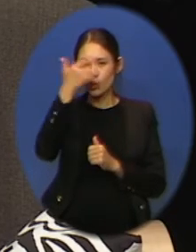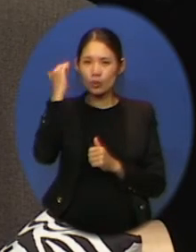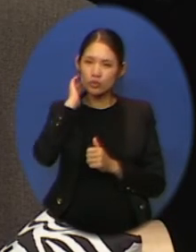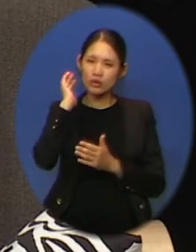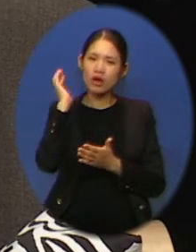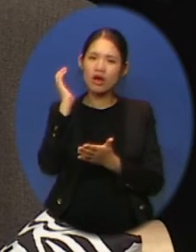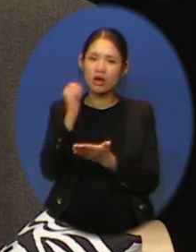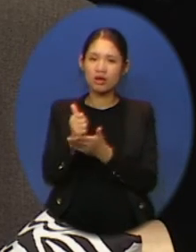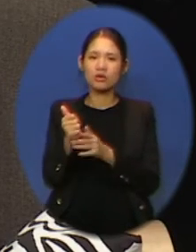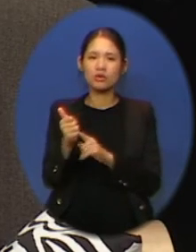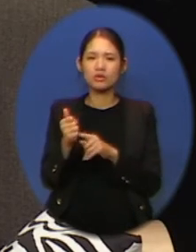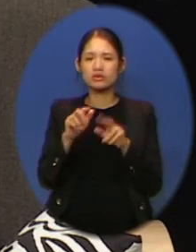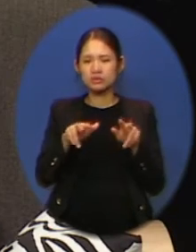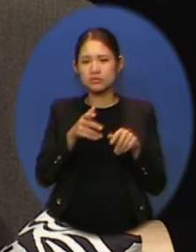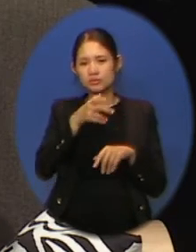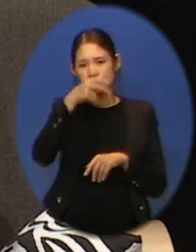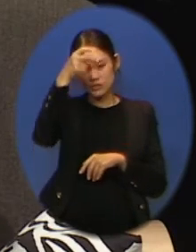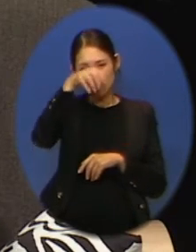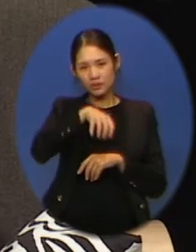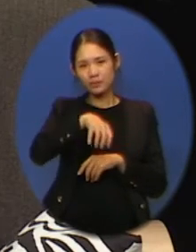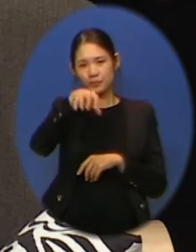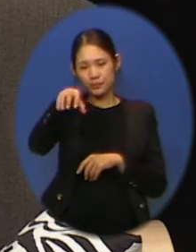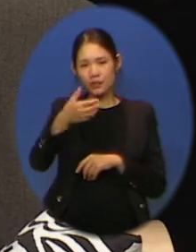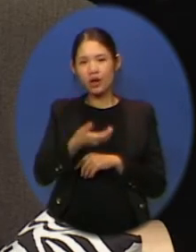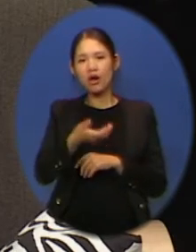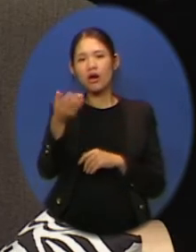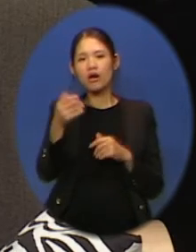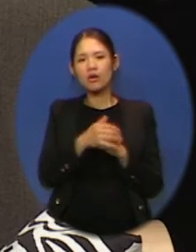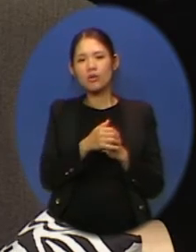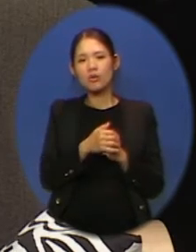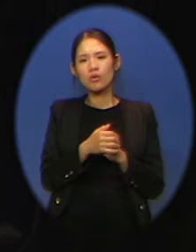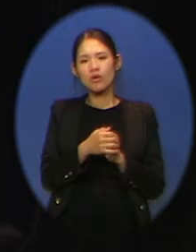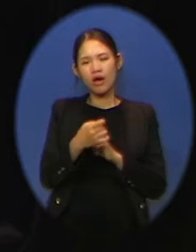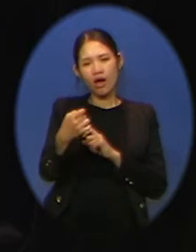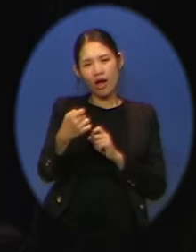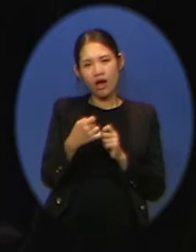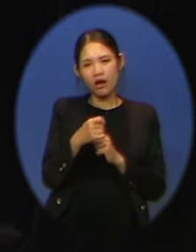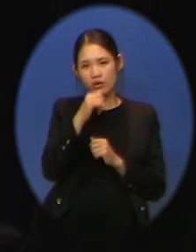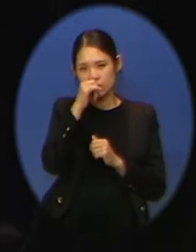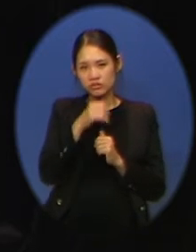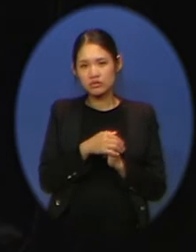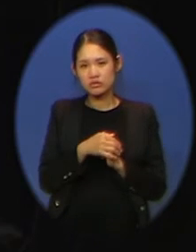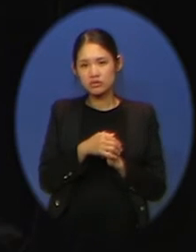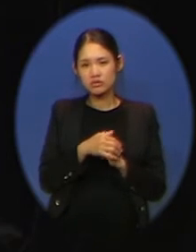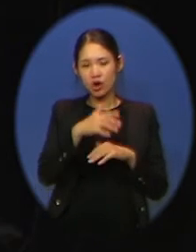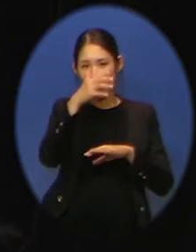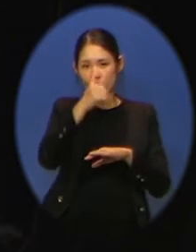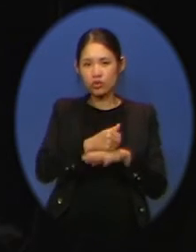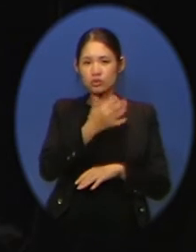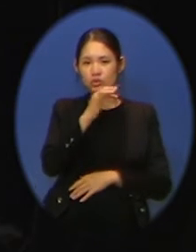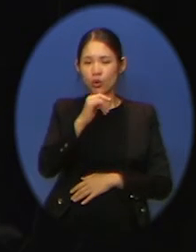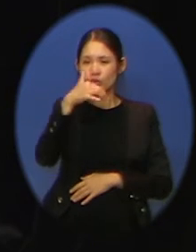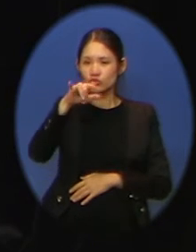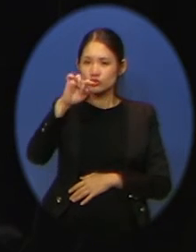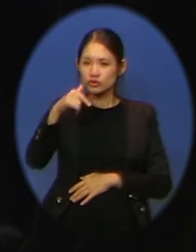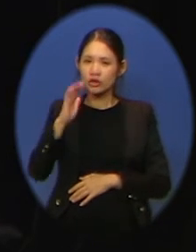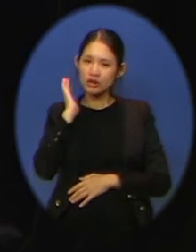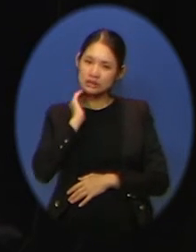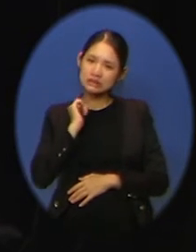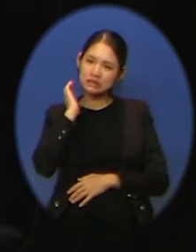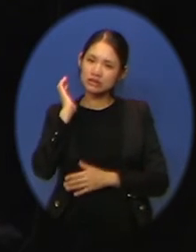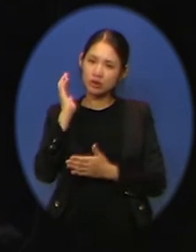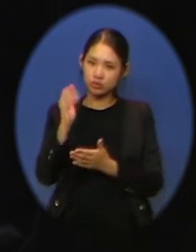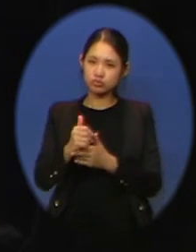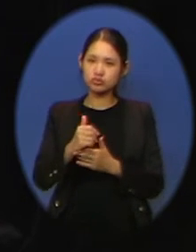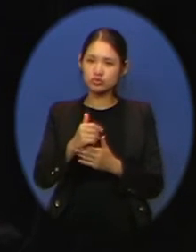다 평택으로 이사갔지만은 전선에 있었습니다. 최전선에. 그래서 동두천이나 의정부나 그럼 미국이 그 물을 먹으면은